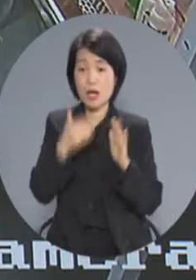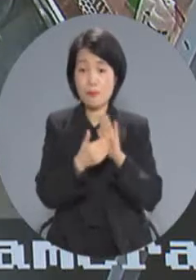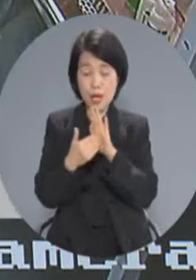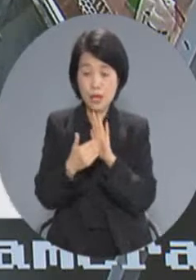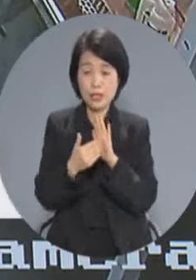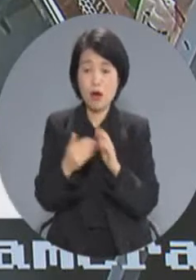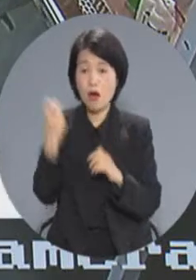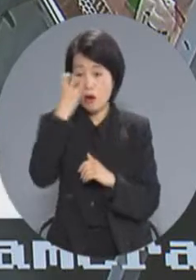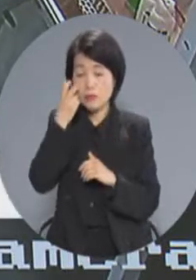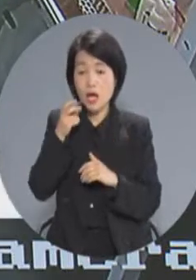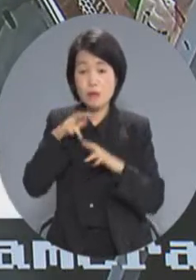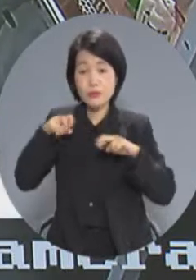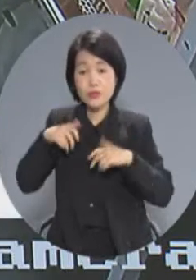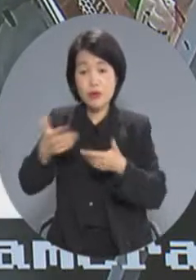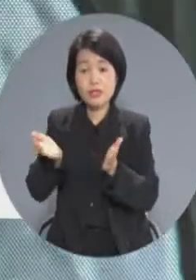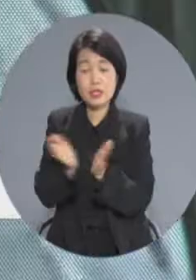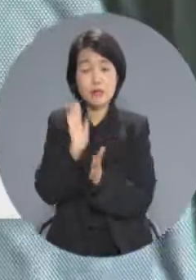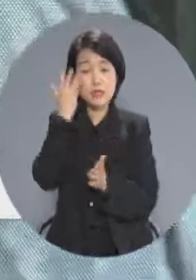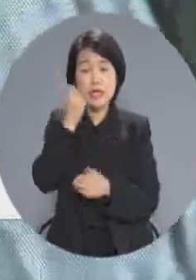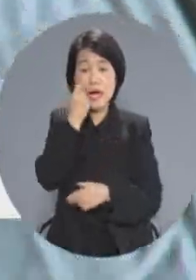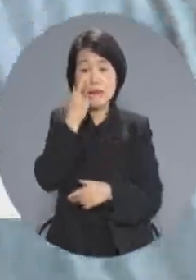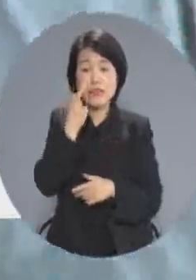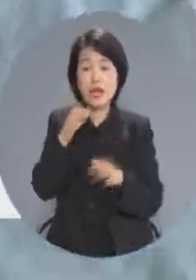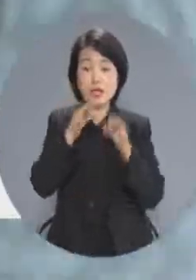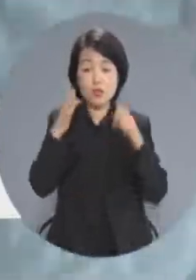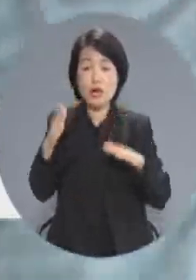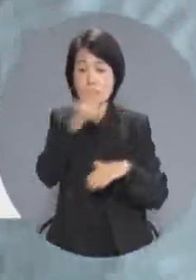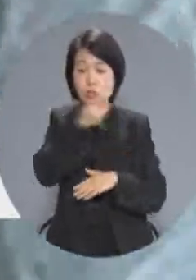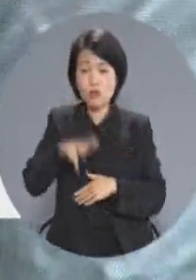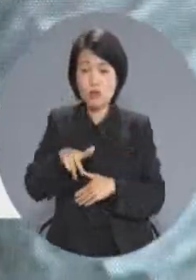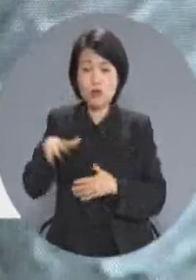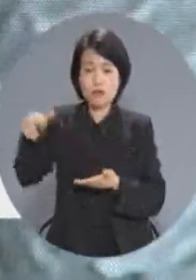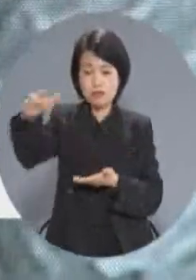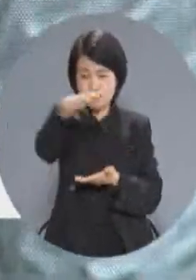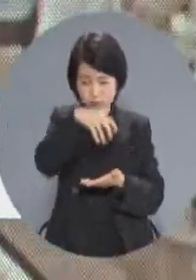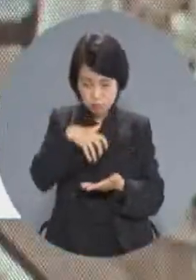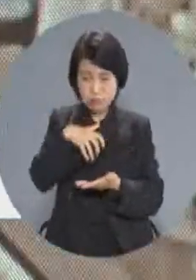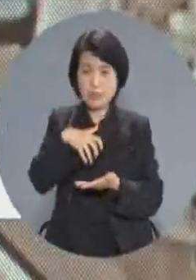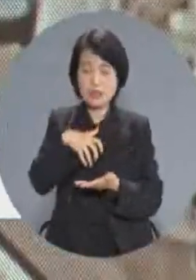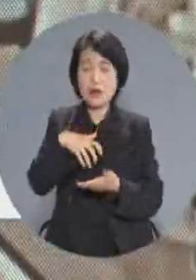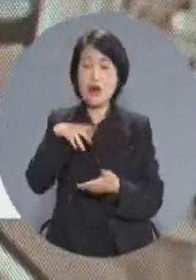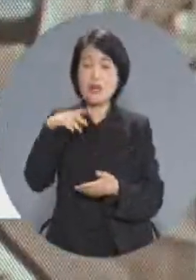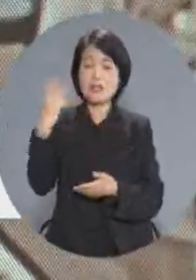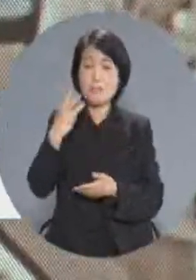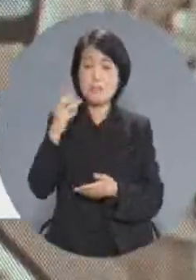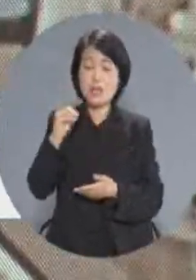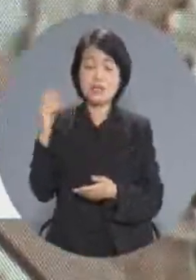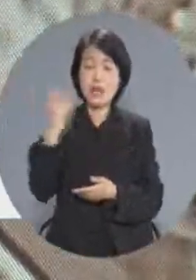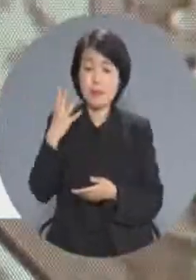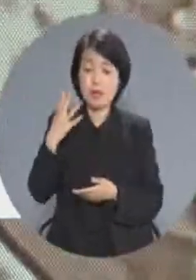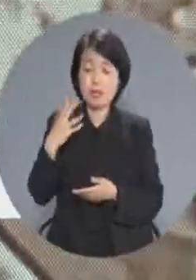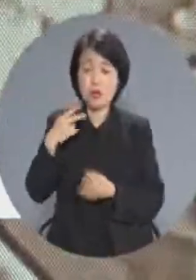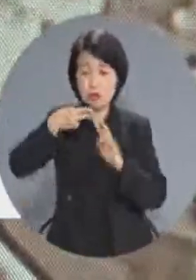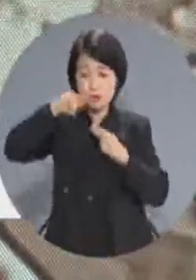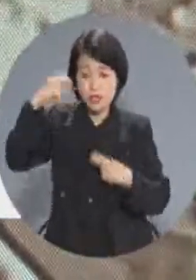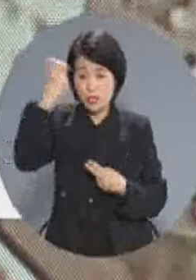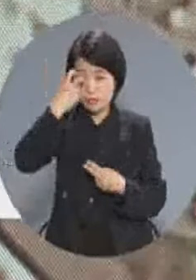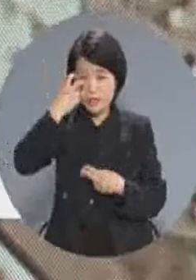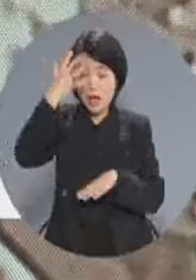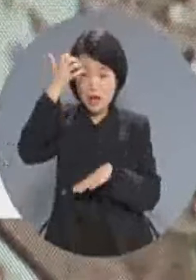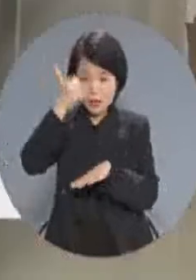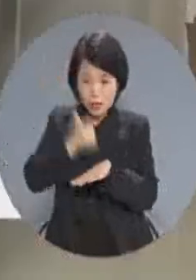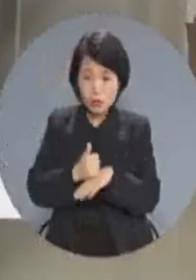중앙방역대책본부 검사분석팀이 최근 한 달 동안 전국적으로 무작위 추출을 통해 3만 400여 건의 유전자 검사를 실시한